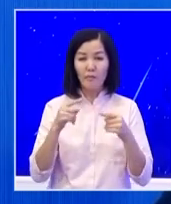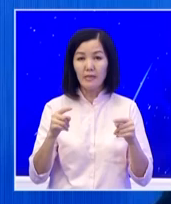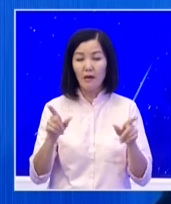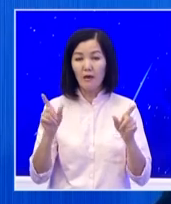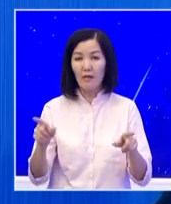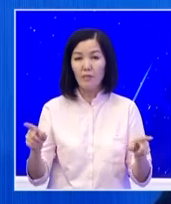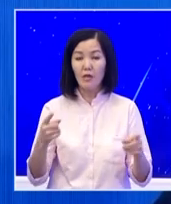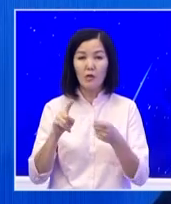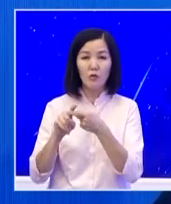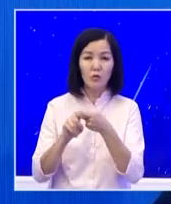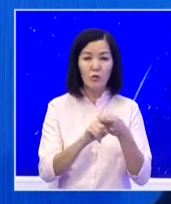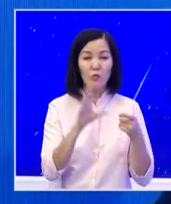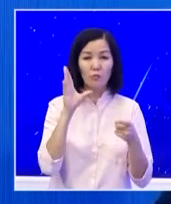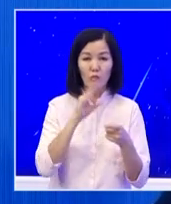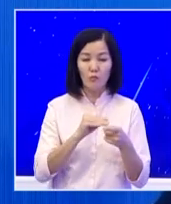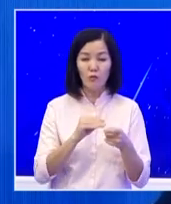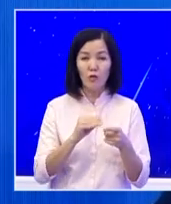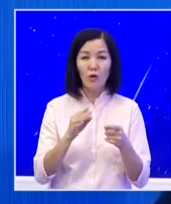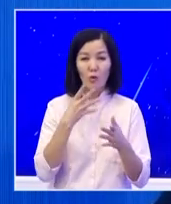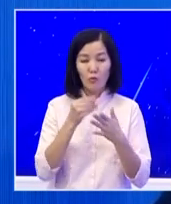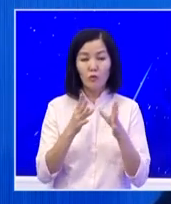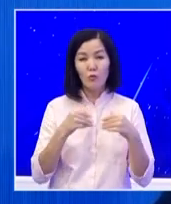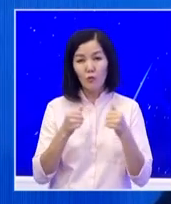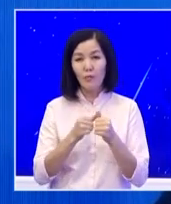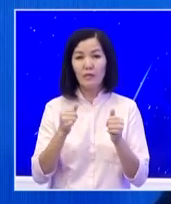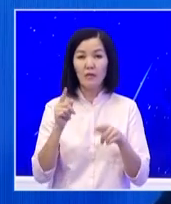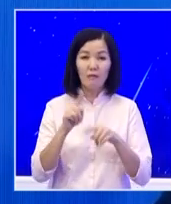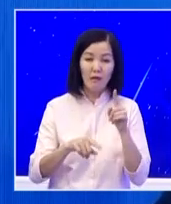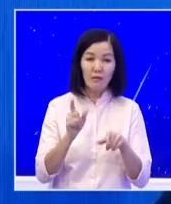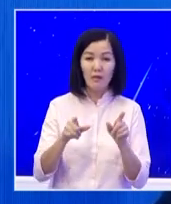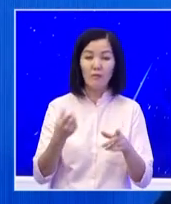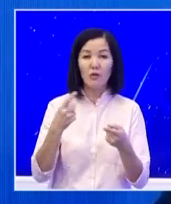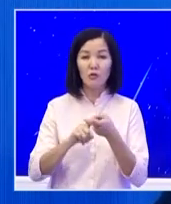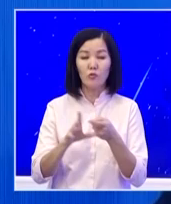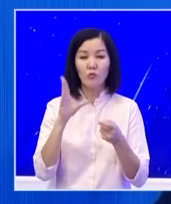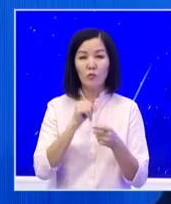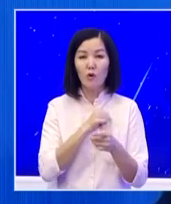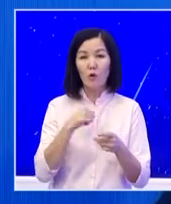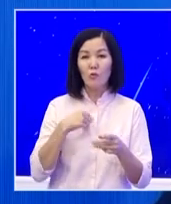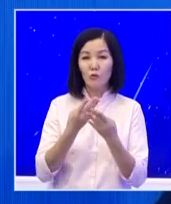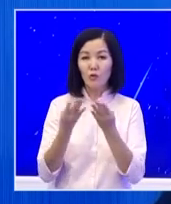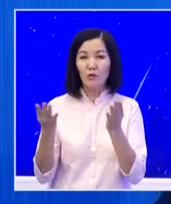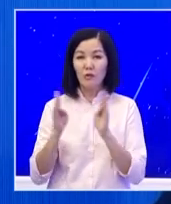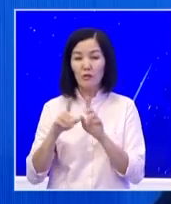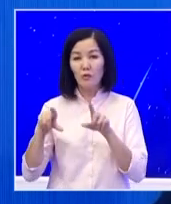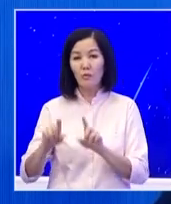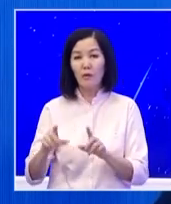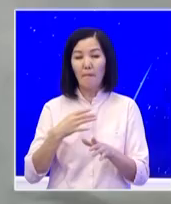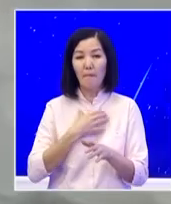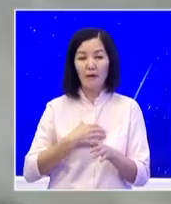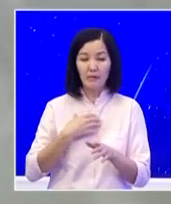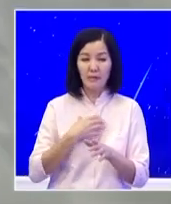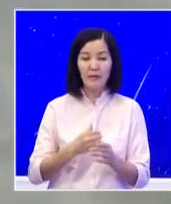азаматтарға, отбасы мүшелерге, балаларға жұғуы мүмкін. Сонымен әрине өз-өзін изоляцияға, карантинға салу өте